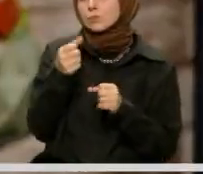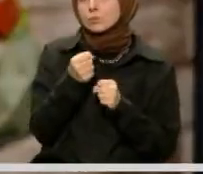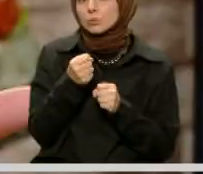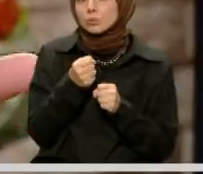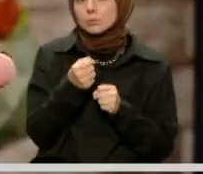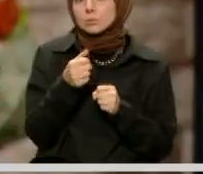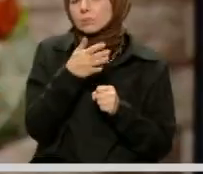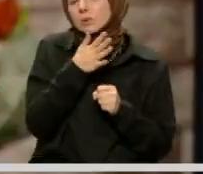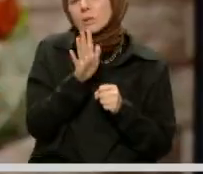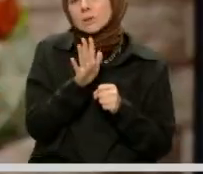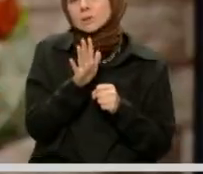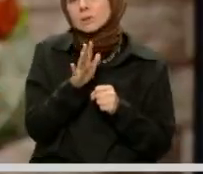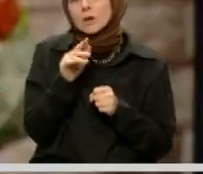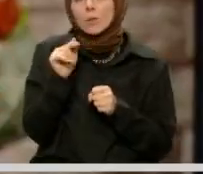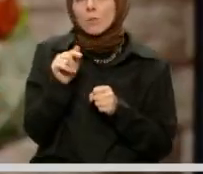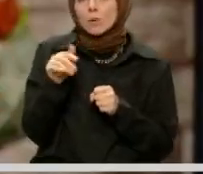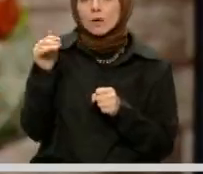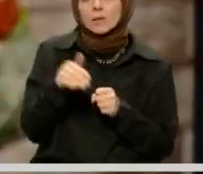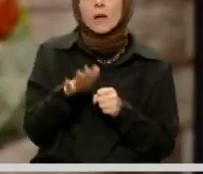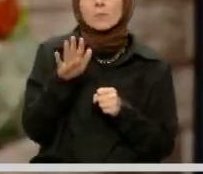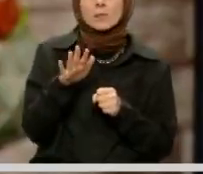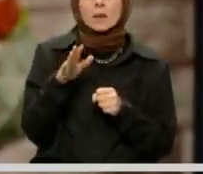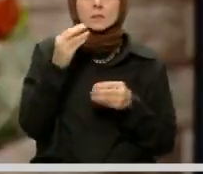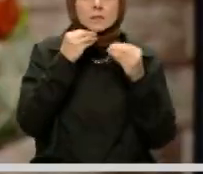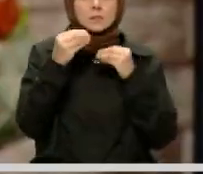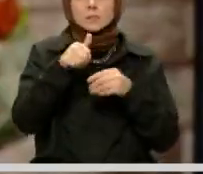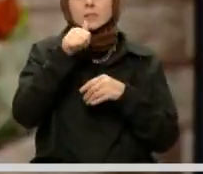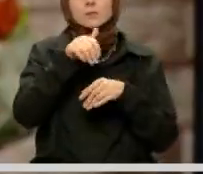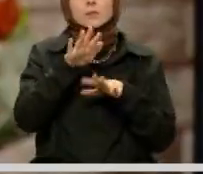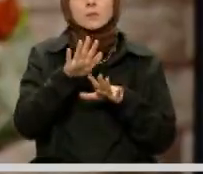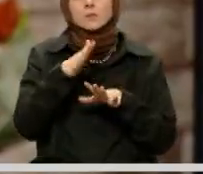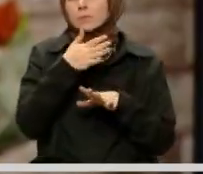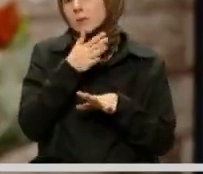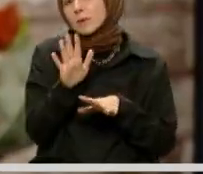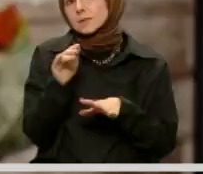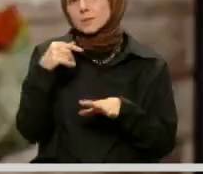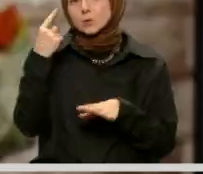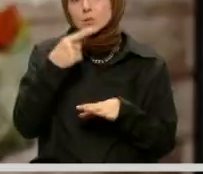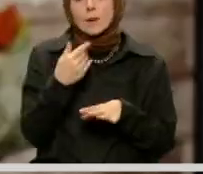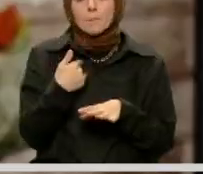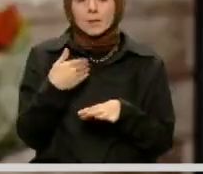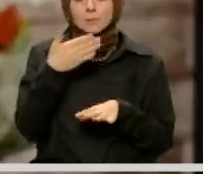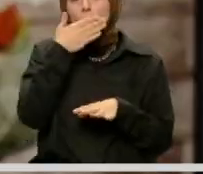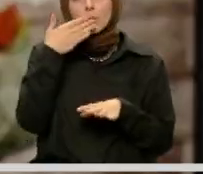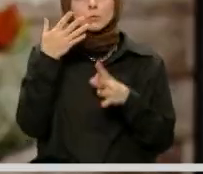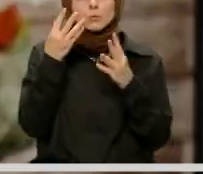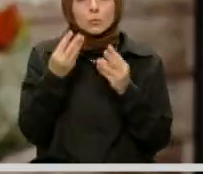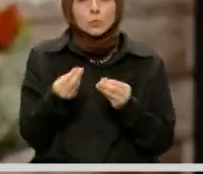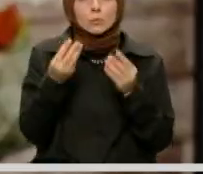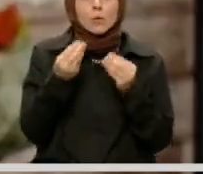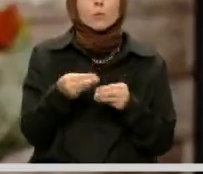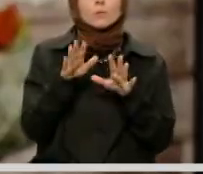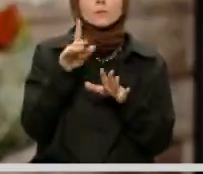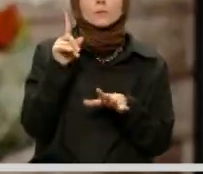oruç tutuyorum. Bilemezsiniz ki. Buraya gelmeden yiyip içmediğimi nereden bileceksiniz? O yüzden benim oruç olup olmadığımı bir kişi biliyor. O